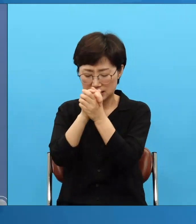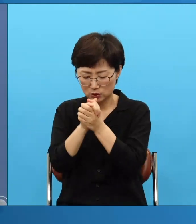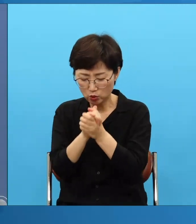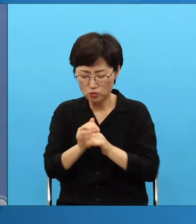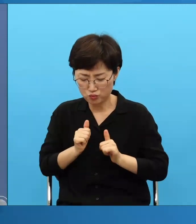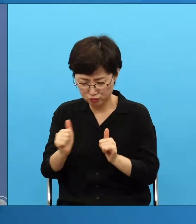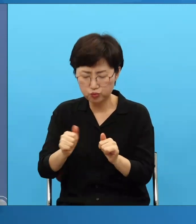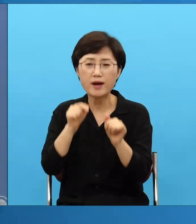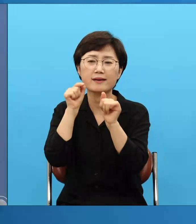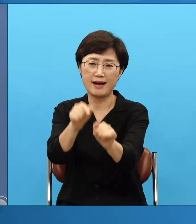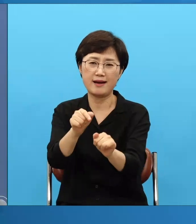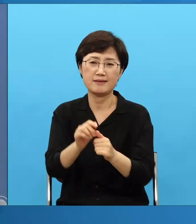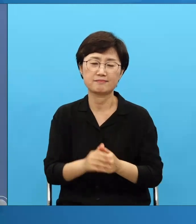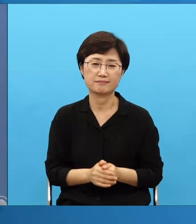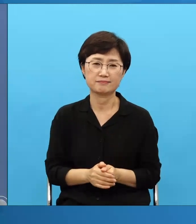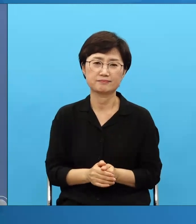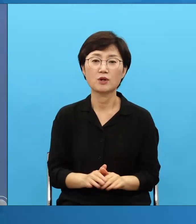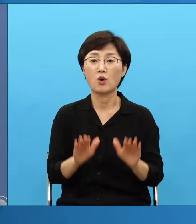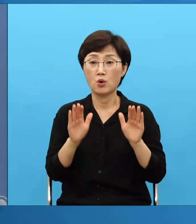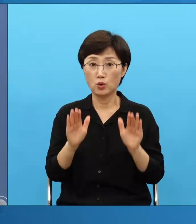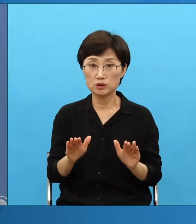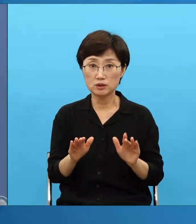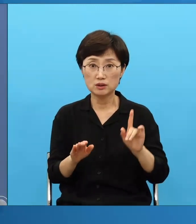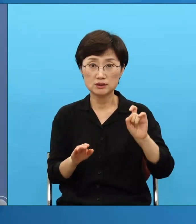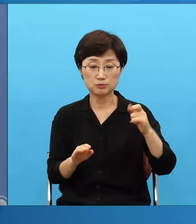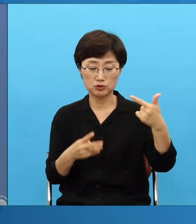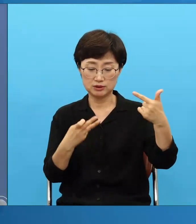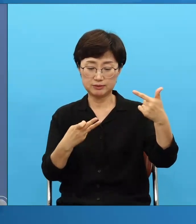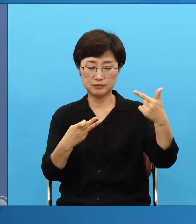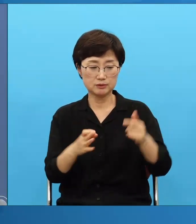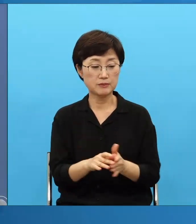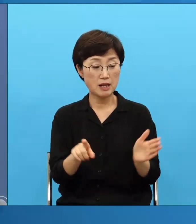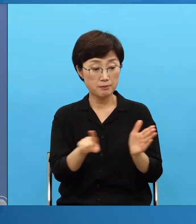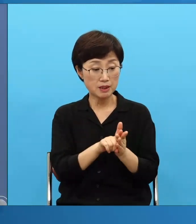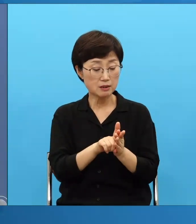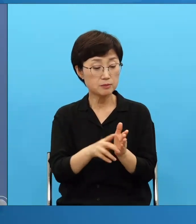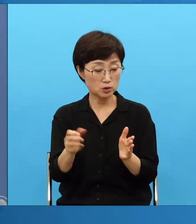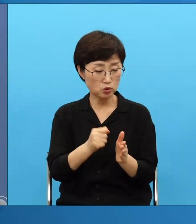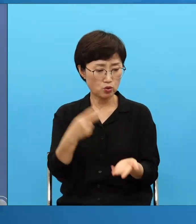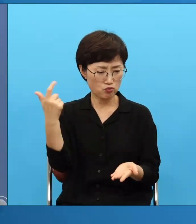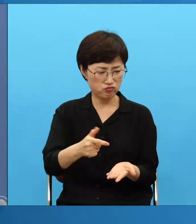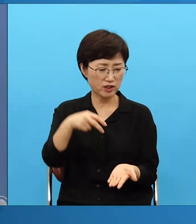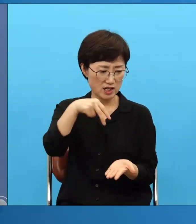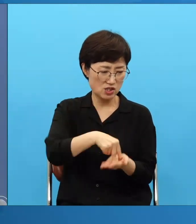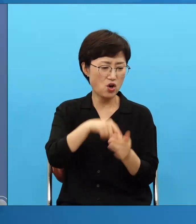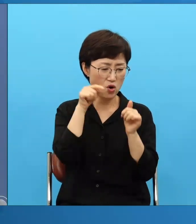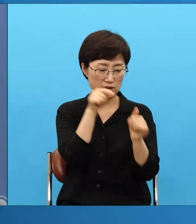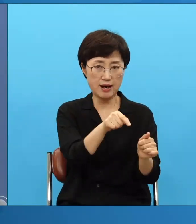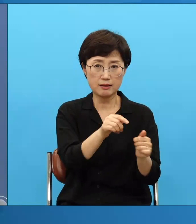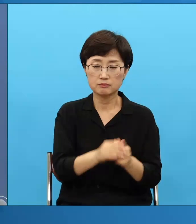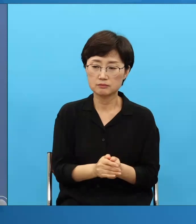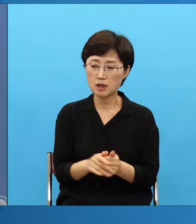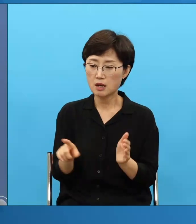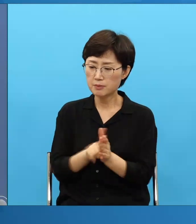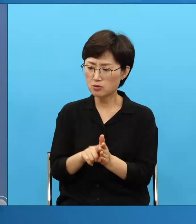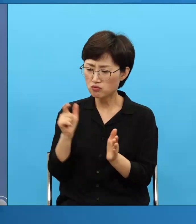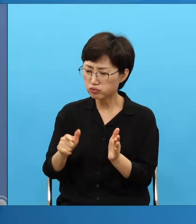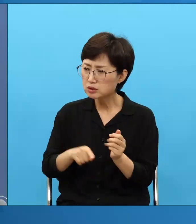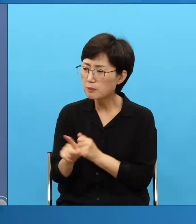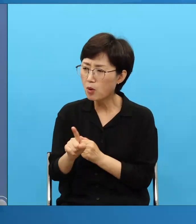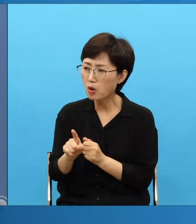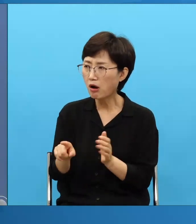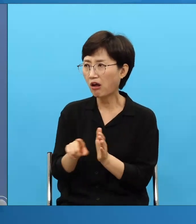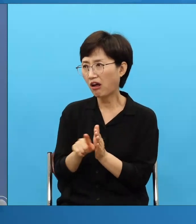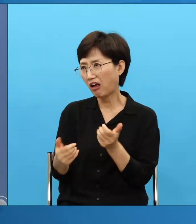pray. 오늘 얘기 뭐라고 했습니까? And then what does he say? 13절에 믿음에 굳게 서라. He says, be on your guard and stand firm 불신앙에 in the 빠져 faith. 있다 이 말이죠. That means that